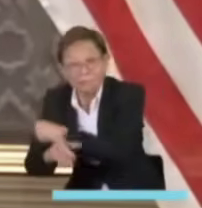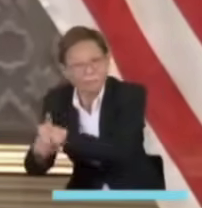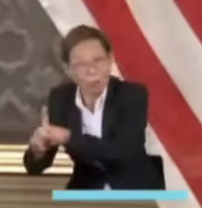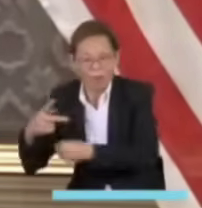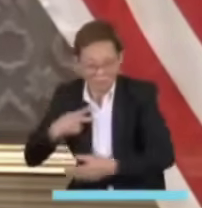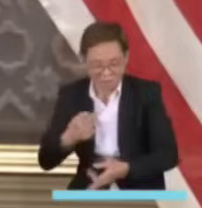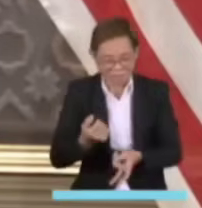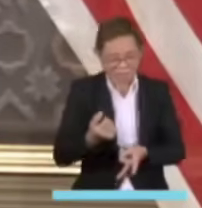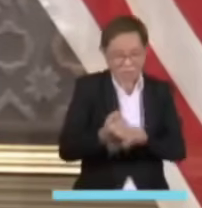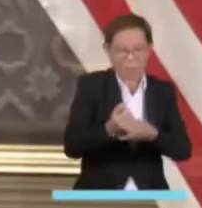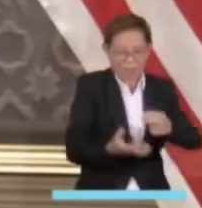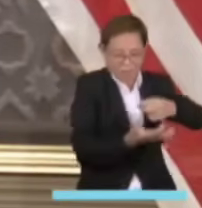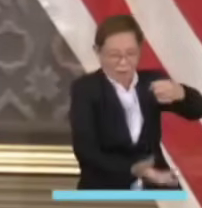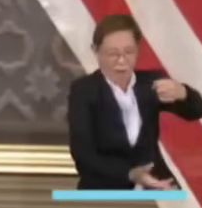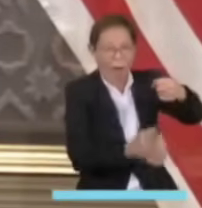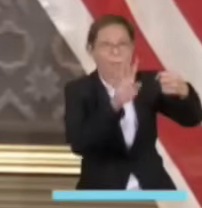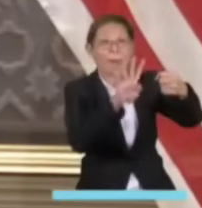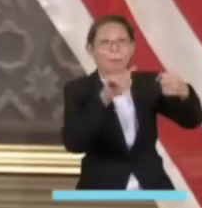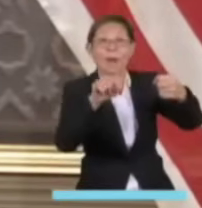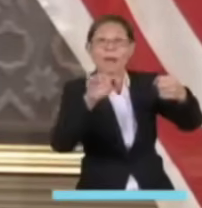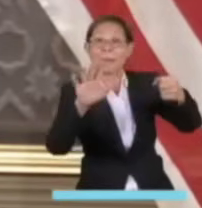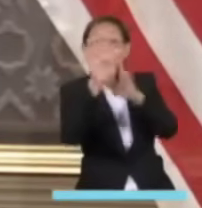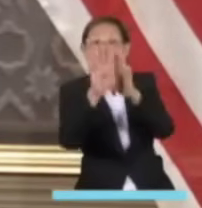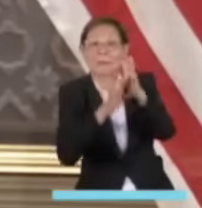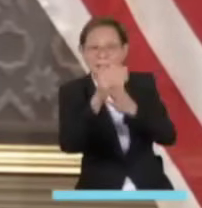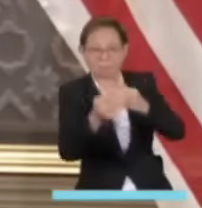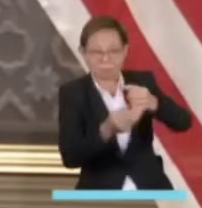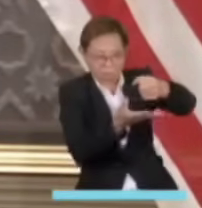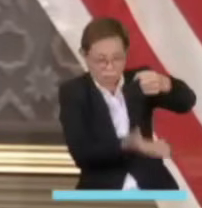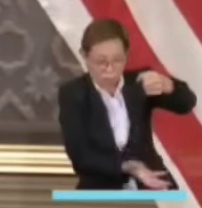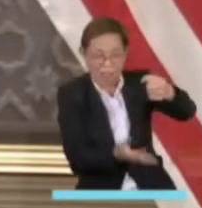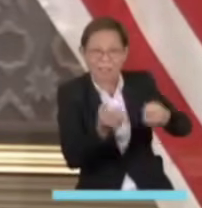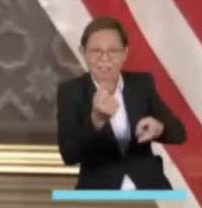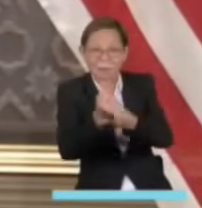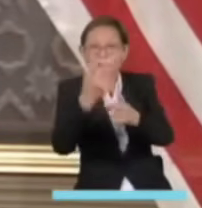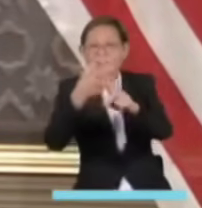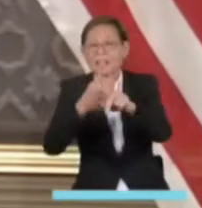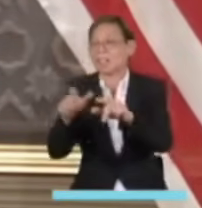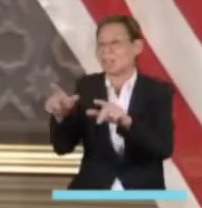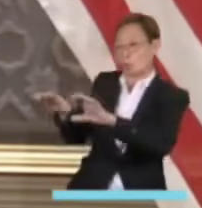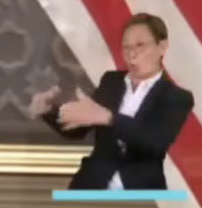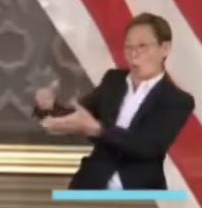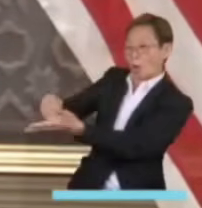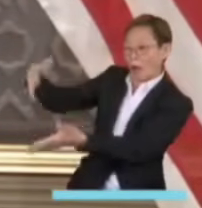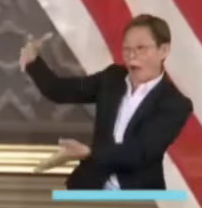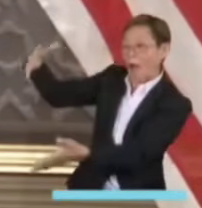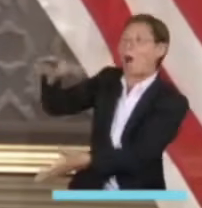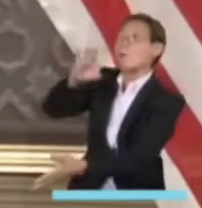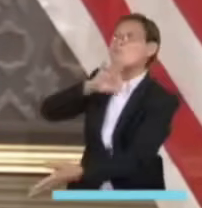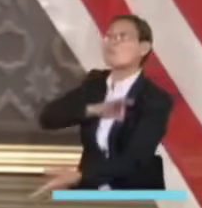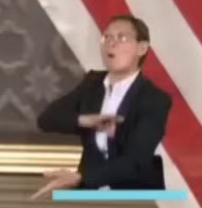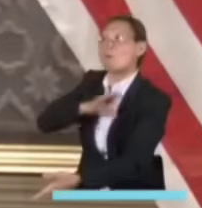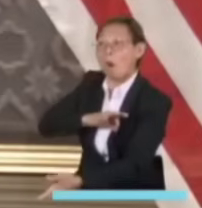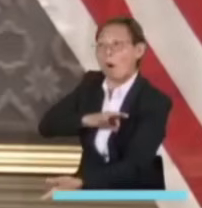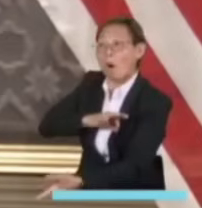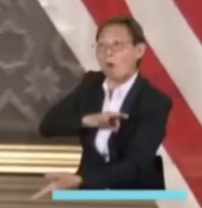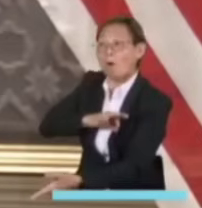dana 4.5 bilion ringgit itu dari golongan maha kaya yang mendapat faedah